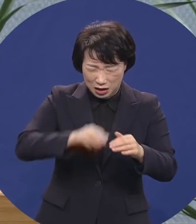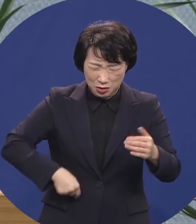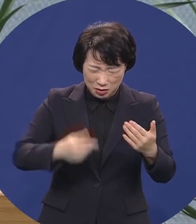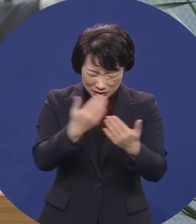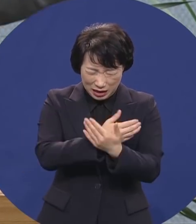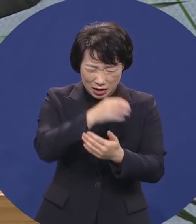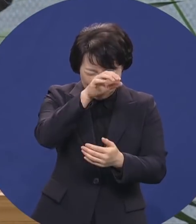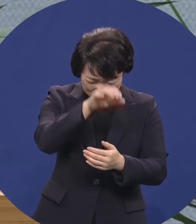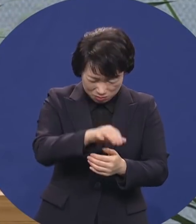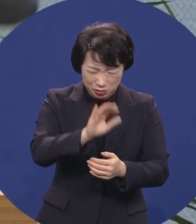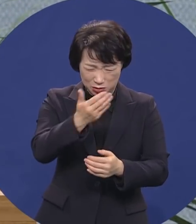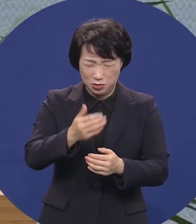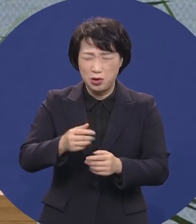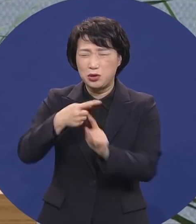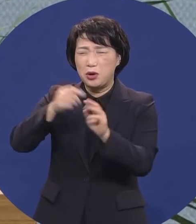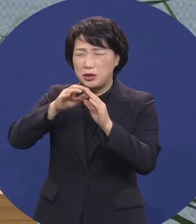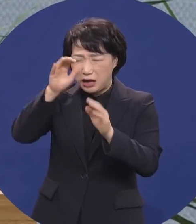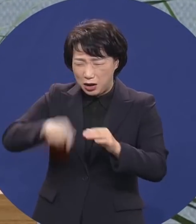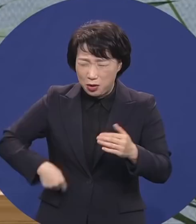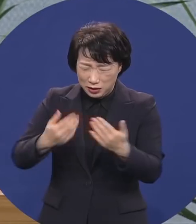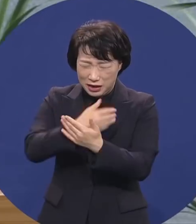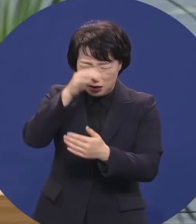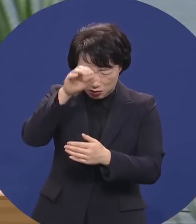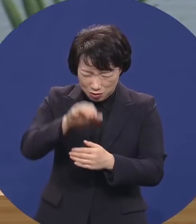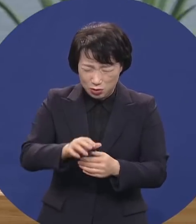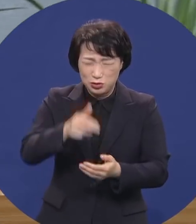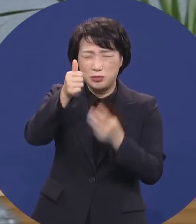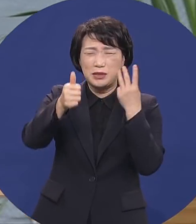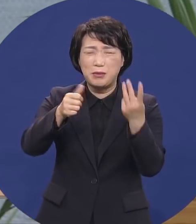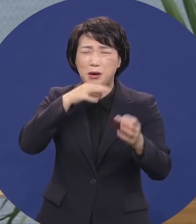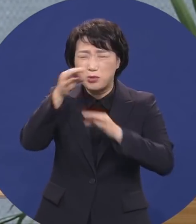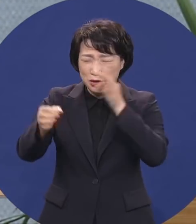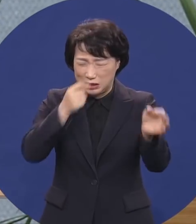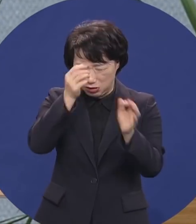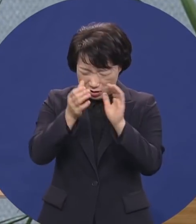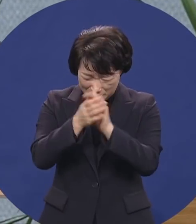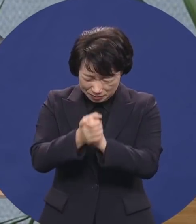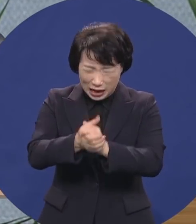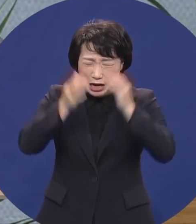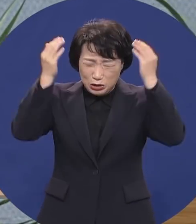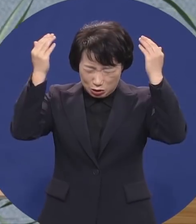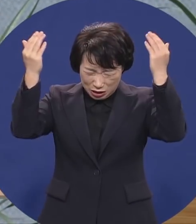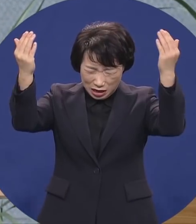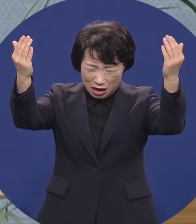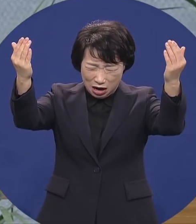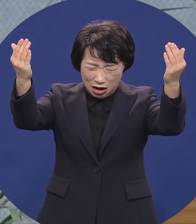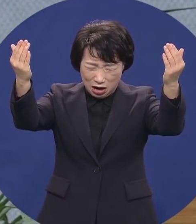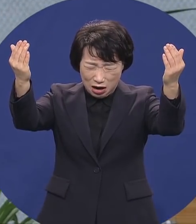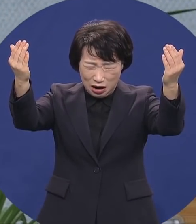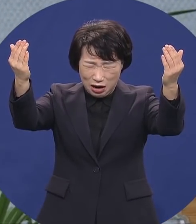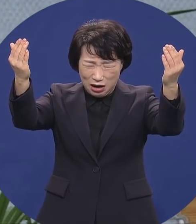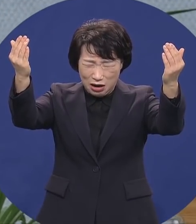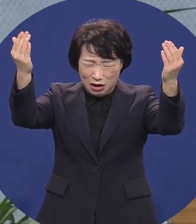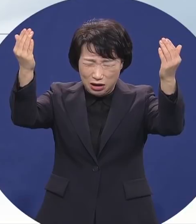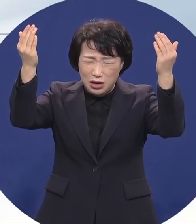회개의 장소, 교회에서도 회개의 장소, 주여 삼창하고 기도합니다. 주여,